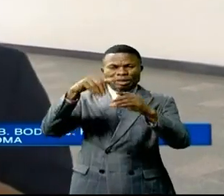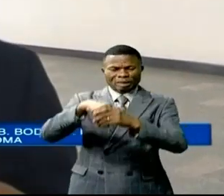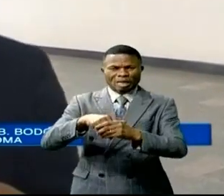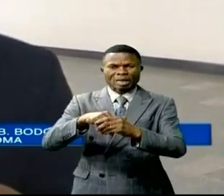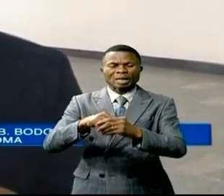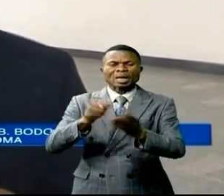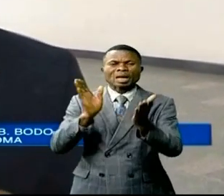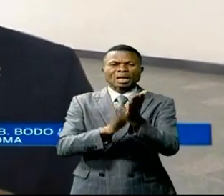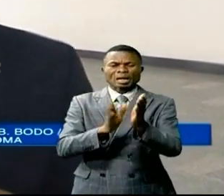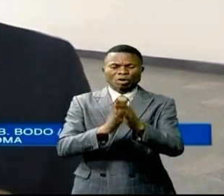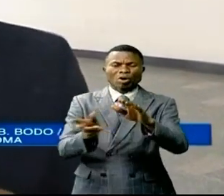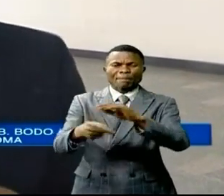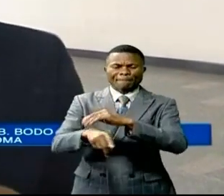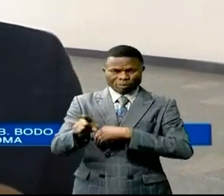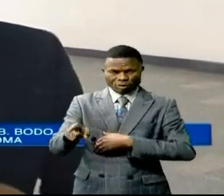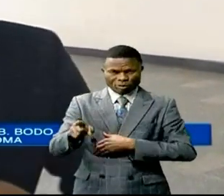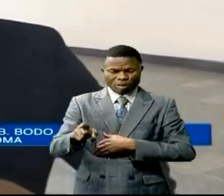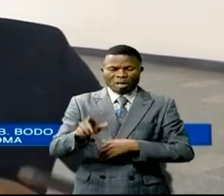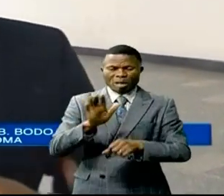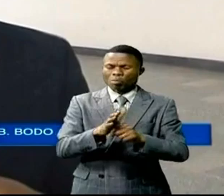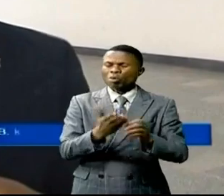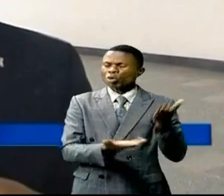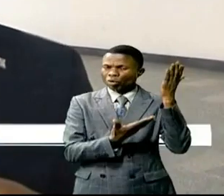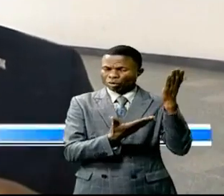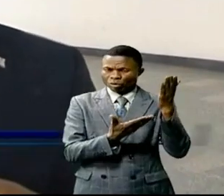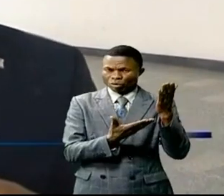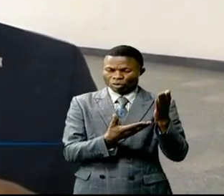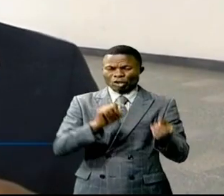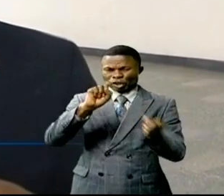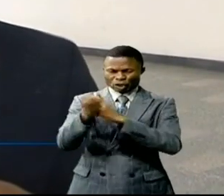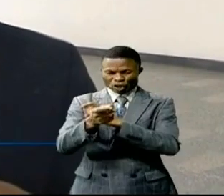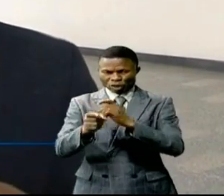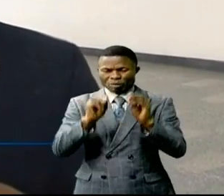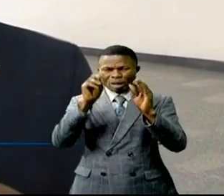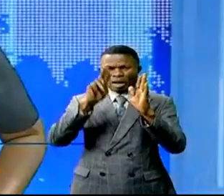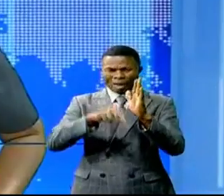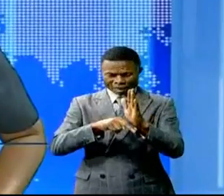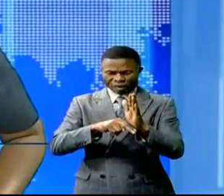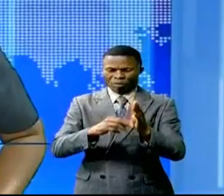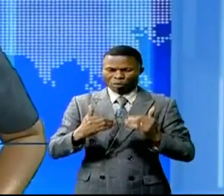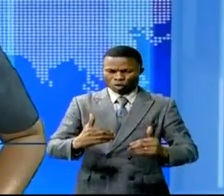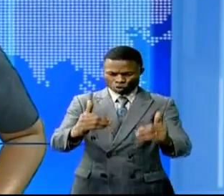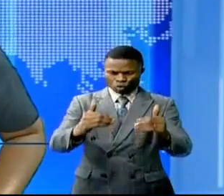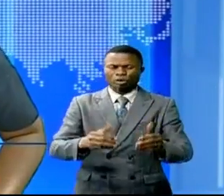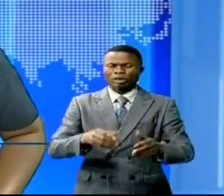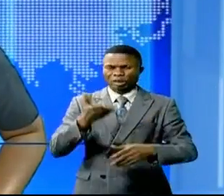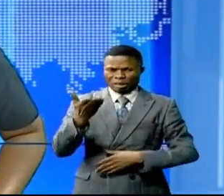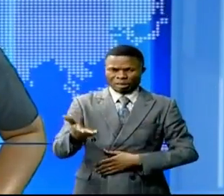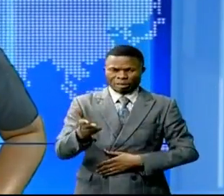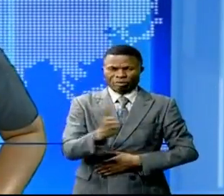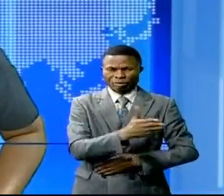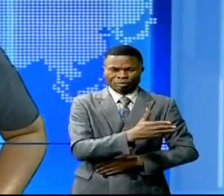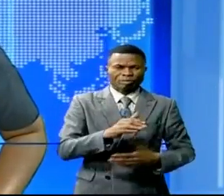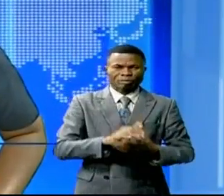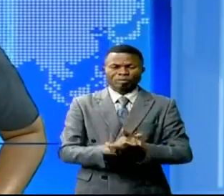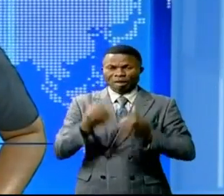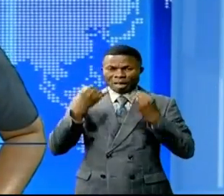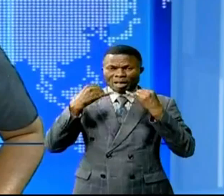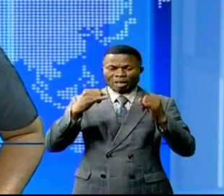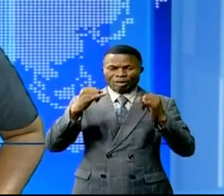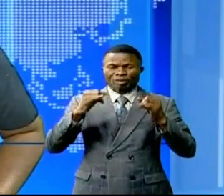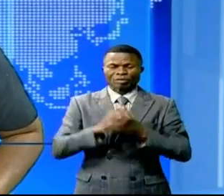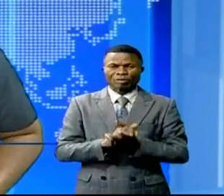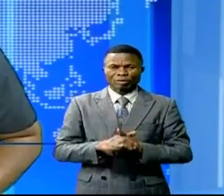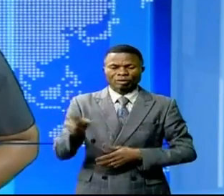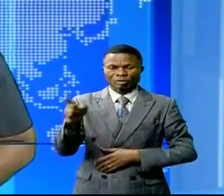de l'enseignement primaire. Il est important que le relèvement de cette qualité soit maintenu. En actualité, vous